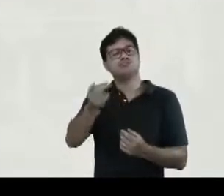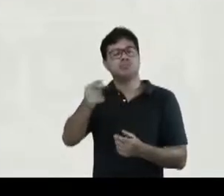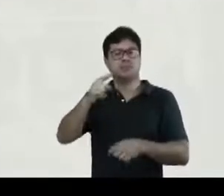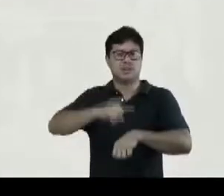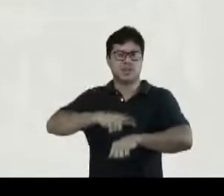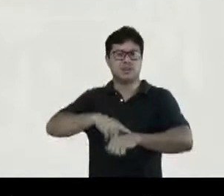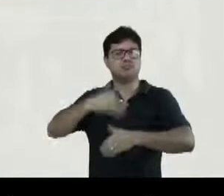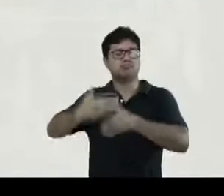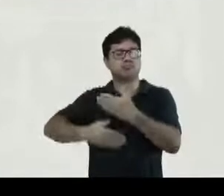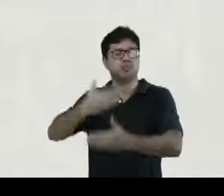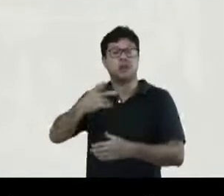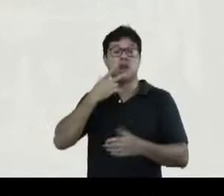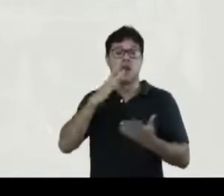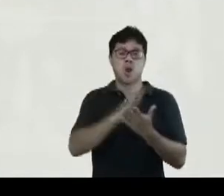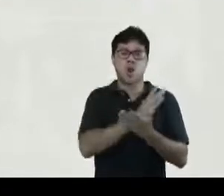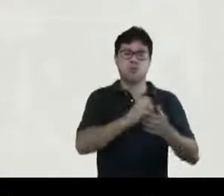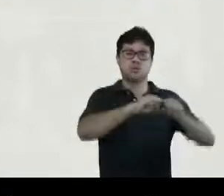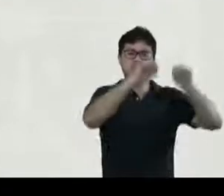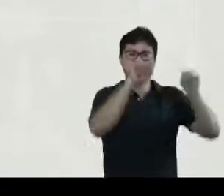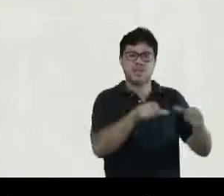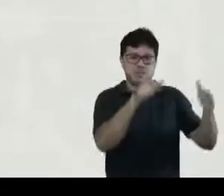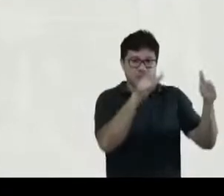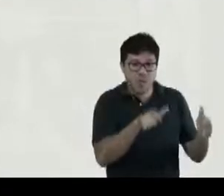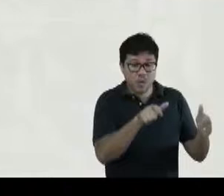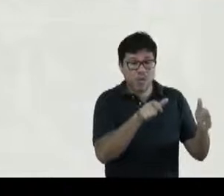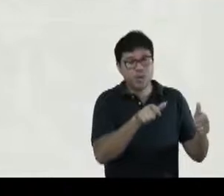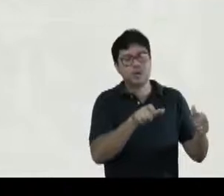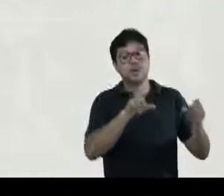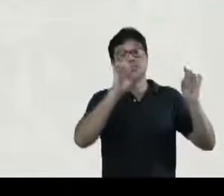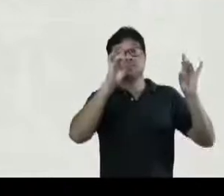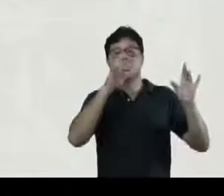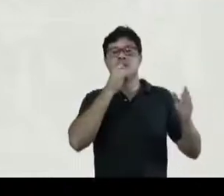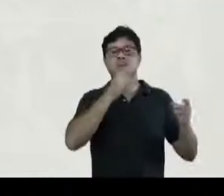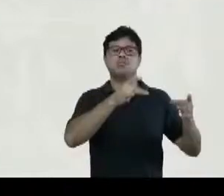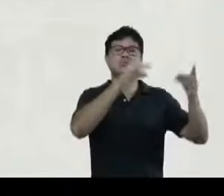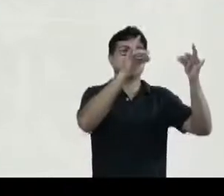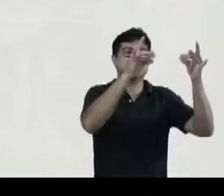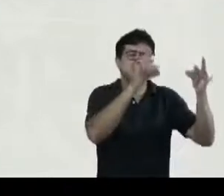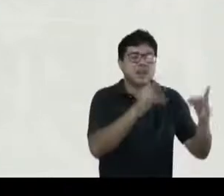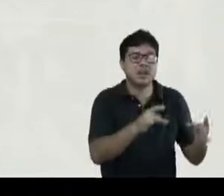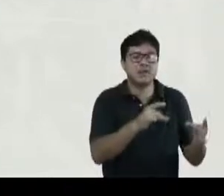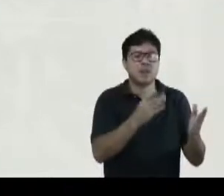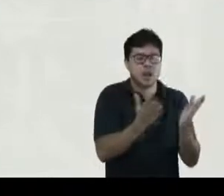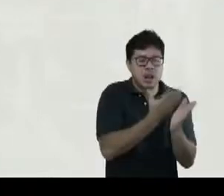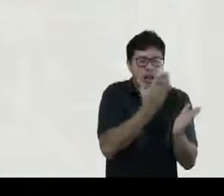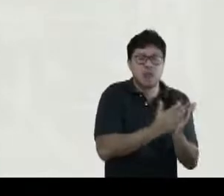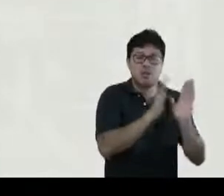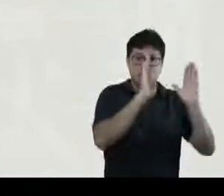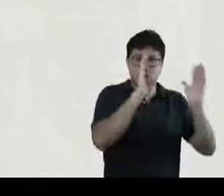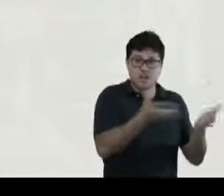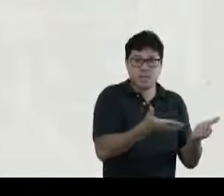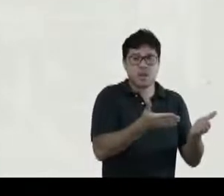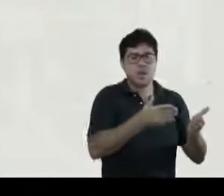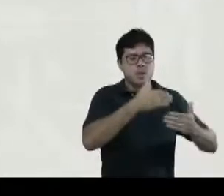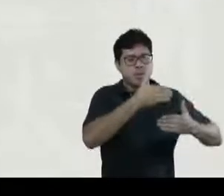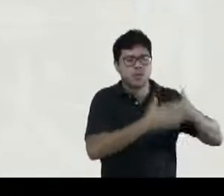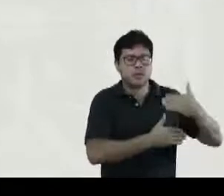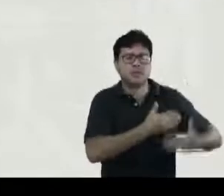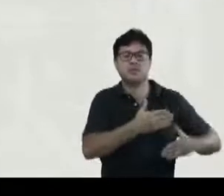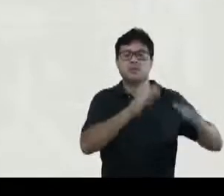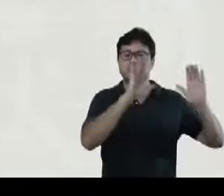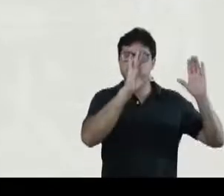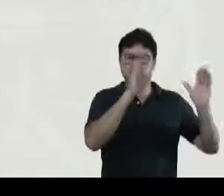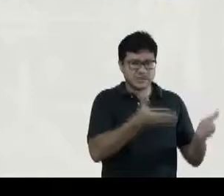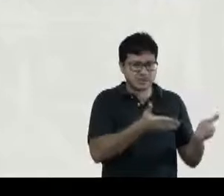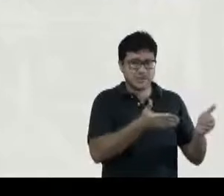jedoch, gerade wenn sie spezielle Bestände mit sehr spezifischen Verfahren beschreiben, überleben, wie wir